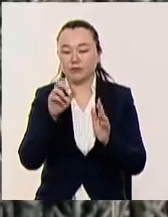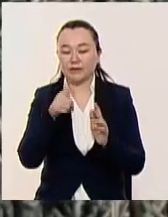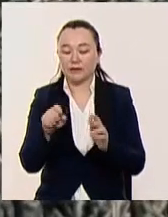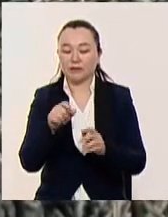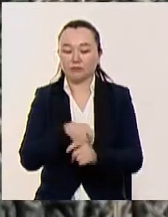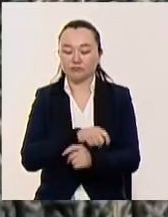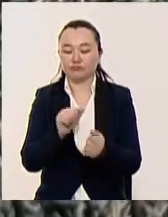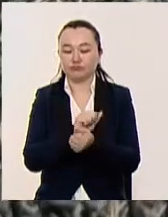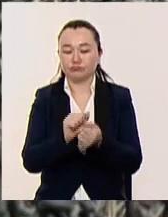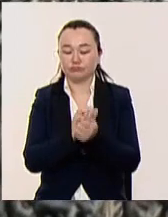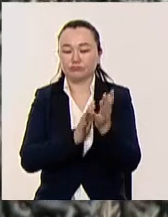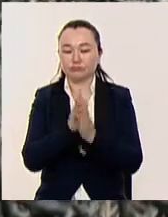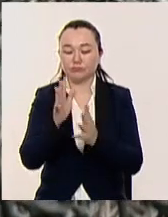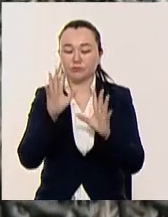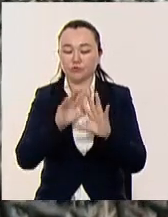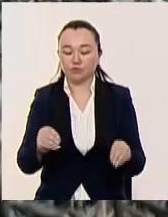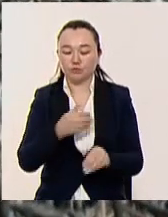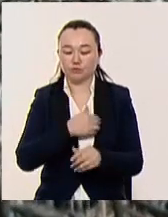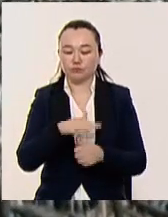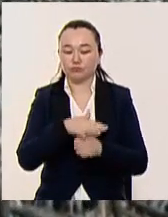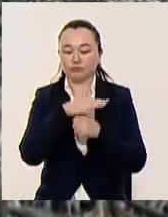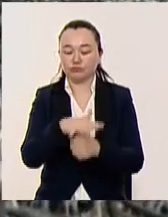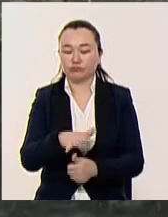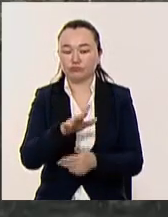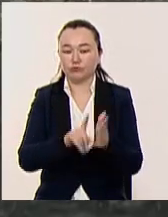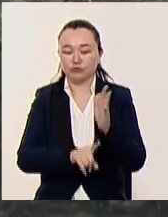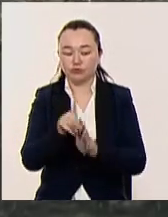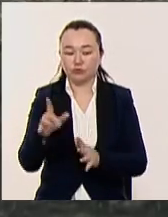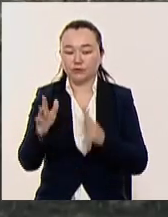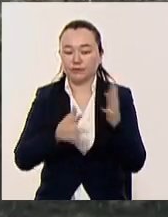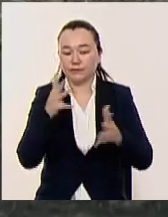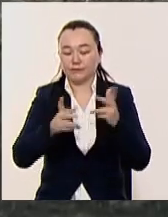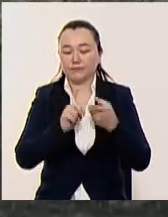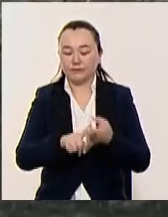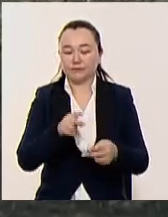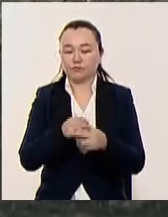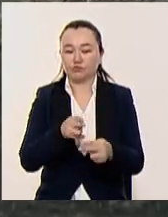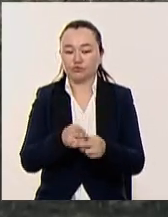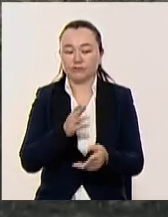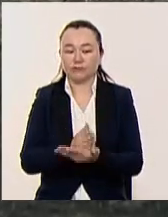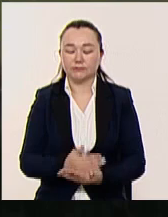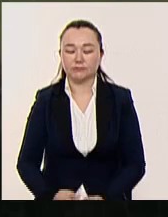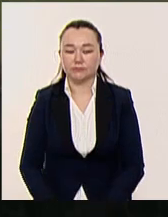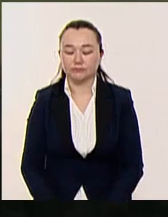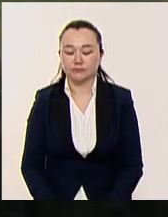құрғақ қамысты сөндіру үшін төтеншеліктер тікұшақ алдыртқан. Желде тілсіз жауды ауыздықтауға кедергі келтіріп жатыр.